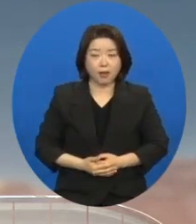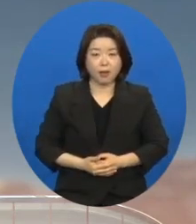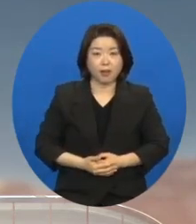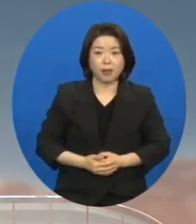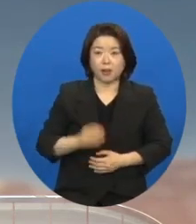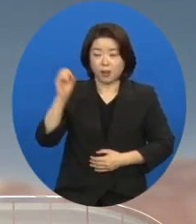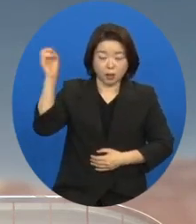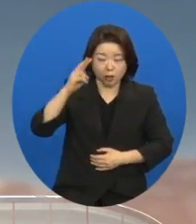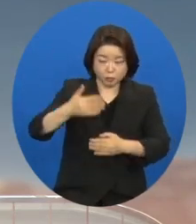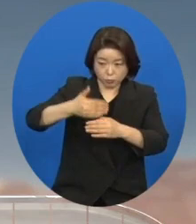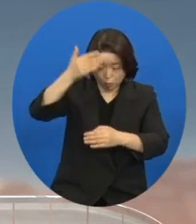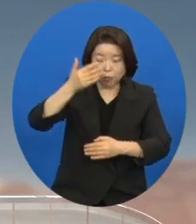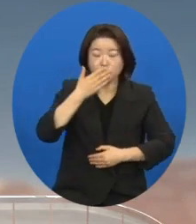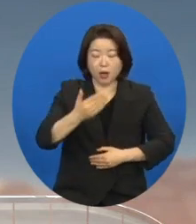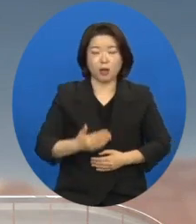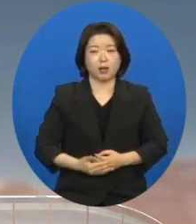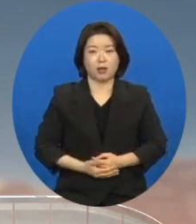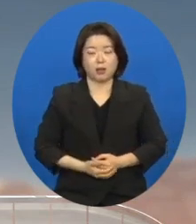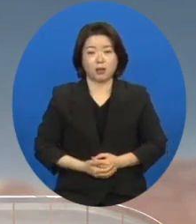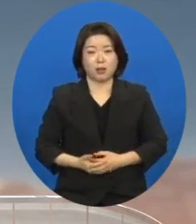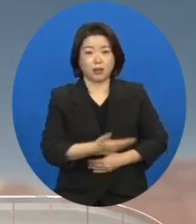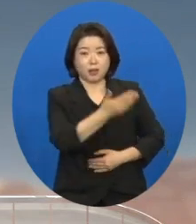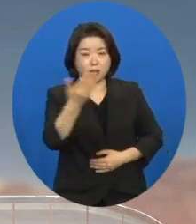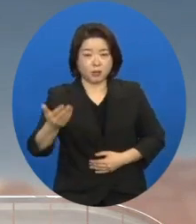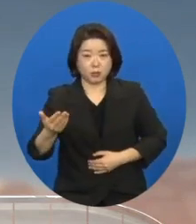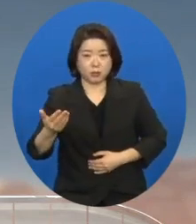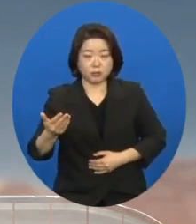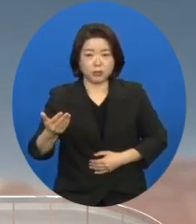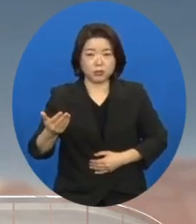여러분, 갑자기 열릴 수 있어요. 여러분, 해방이